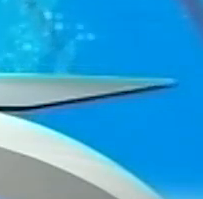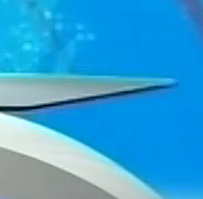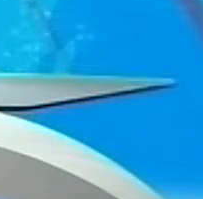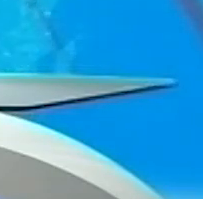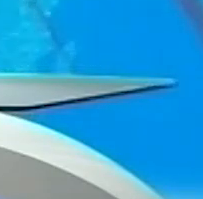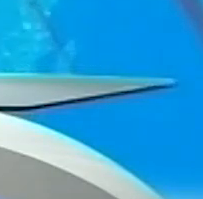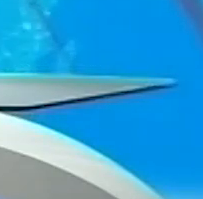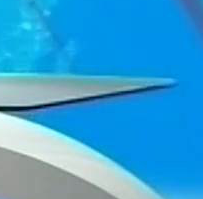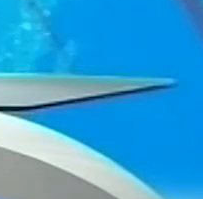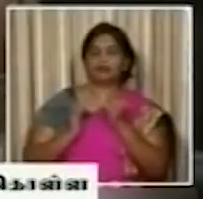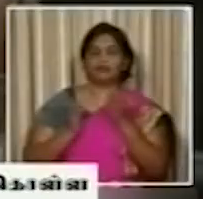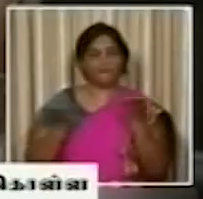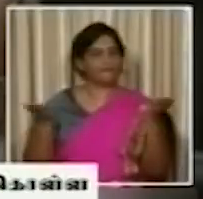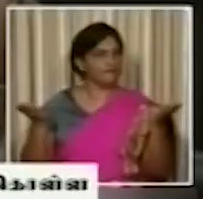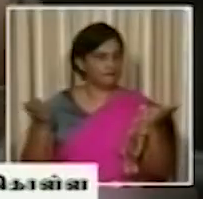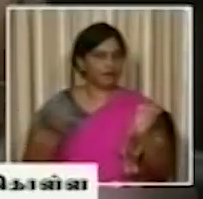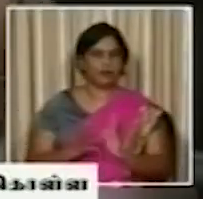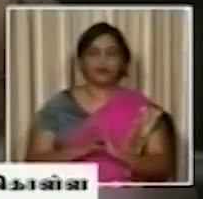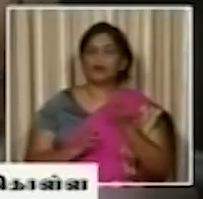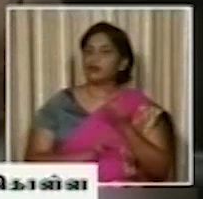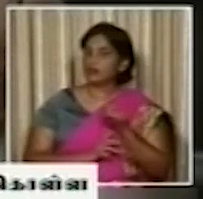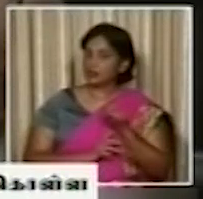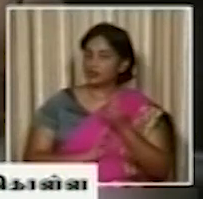ஜனாதிபதி குறிப்பிட்டார்.